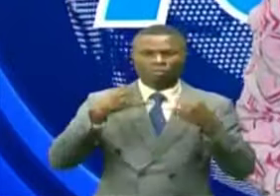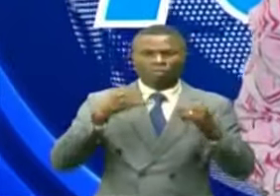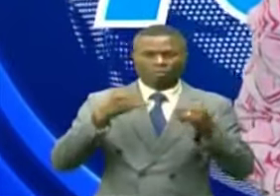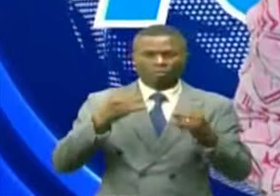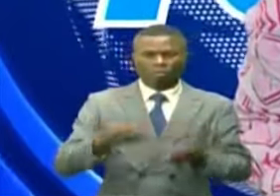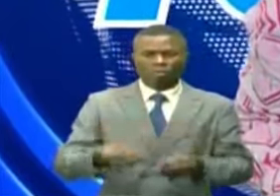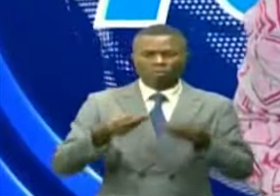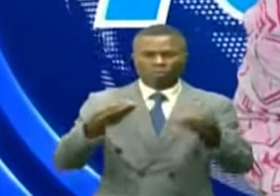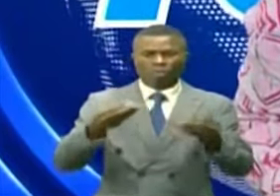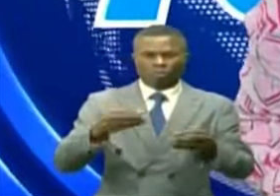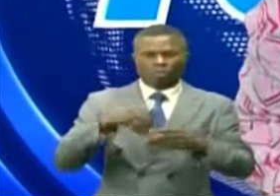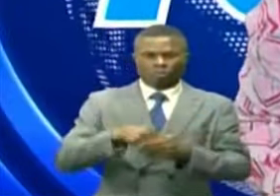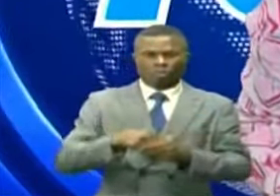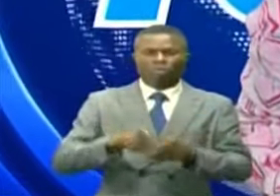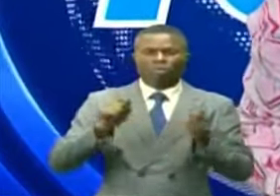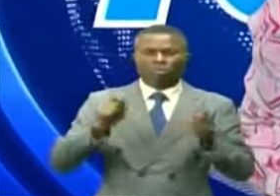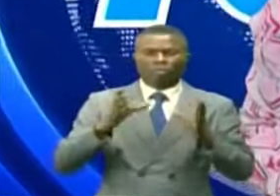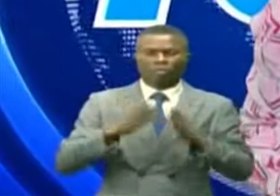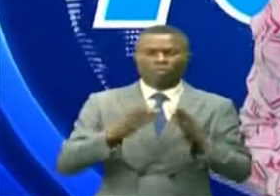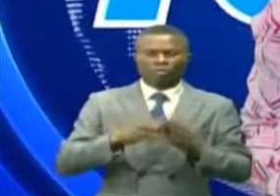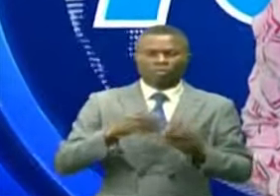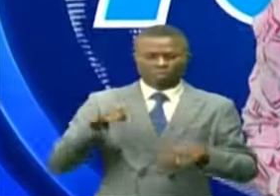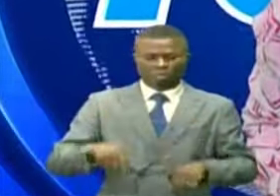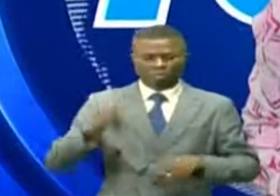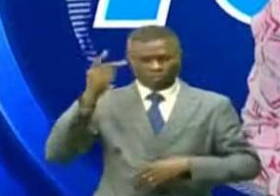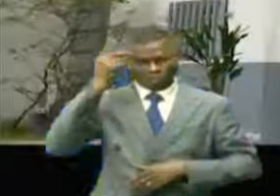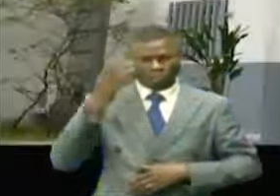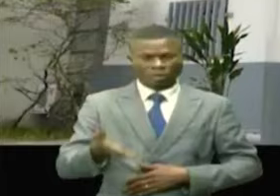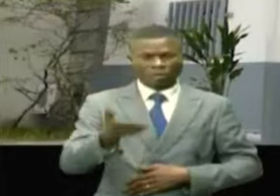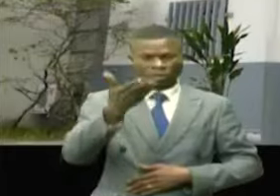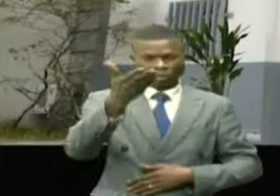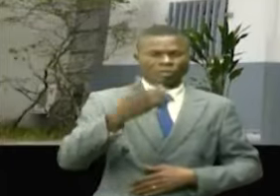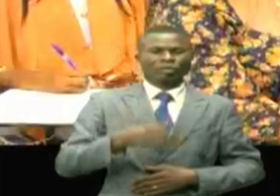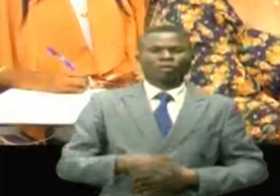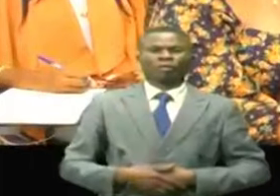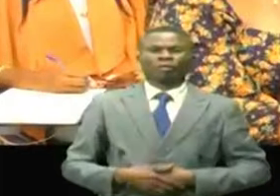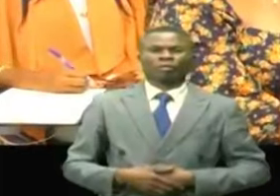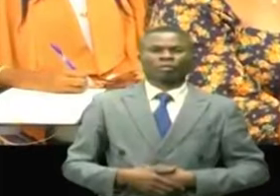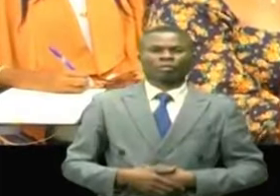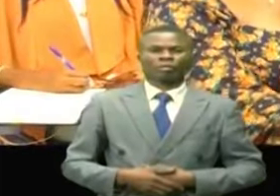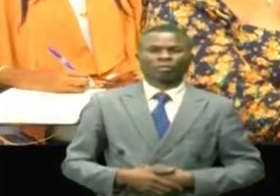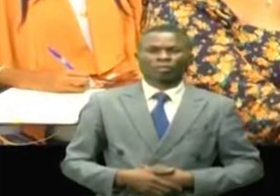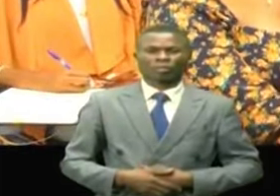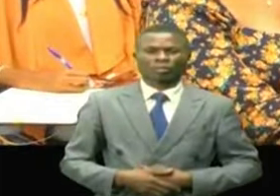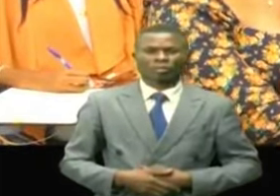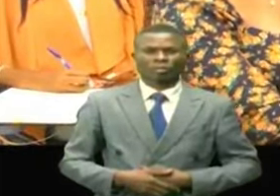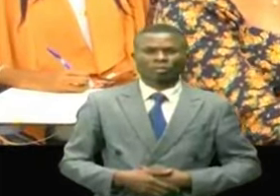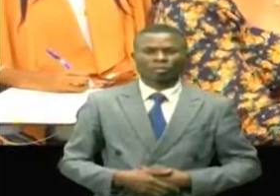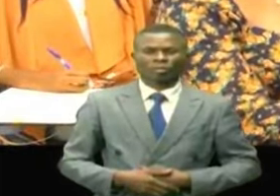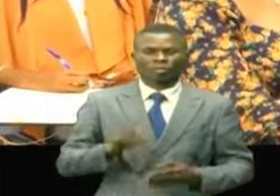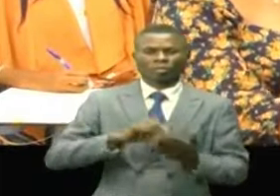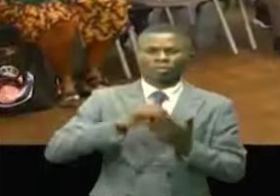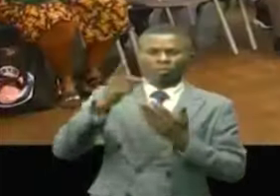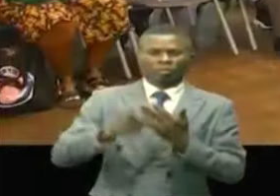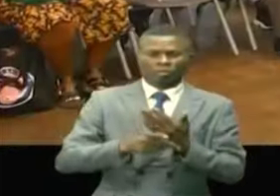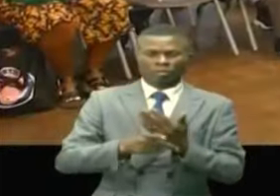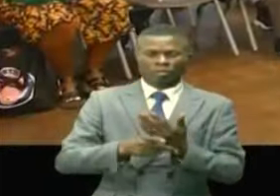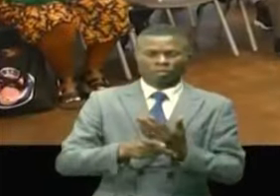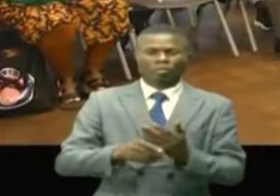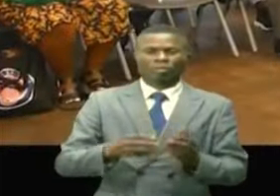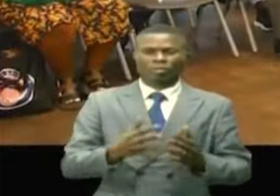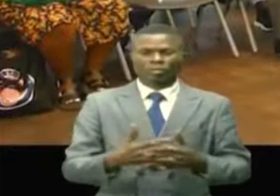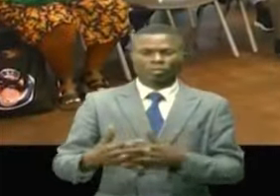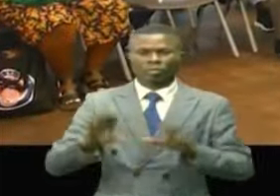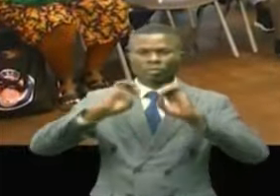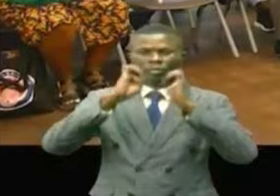livrée au cours d'un point de presse réalisé à Kinshasa c'est parti pour le programme d'incubation des